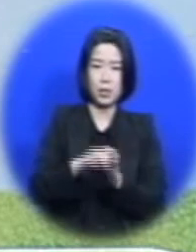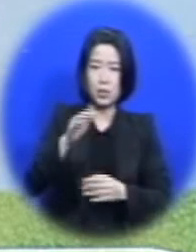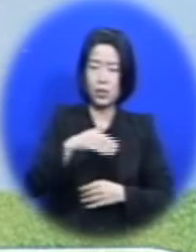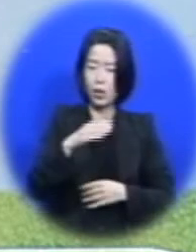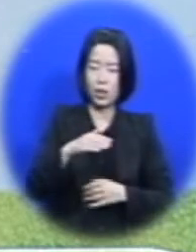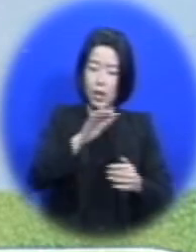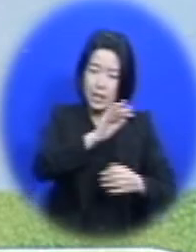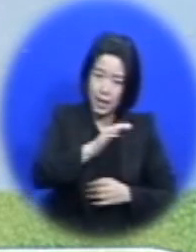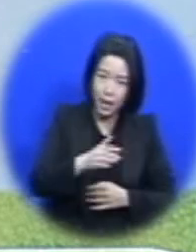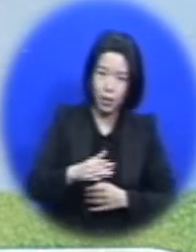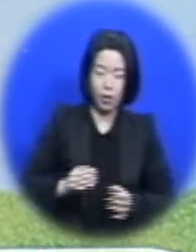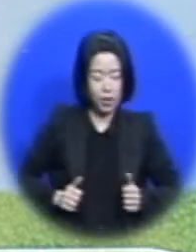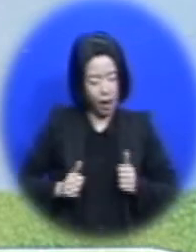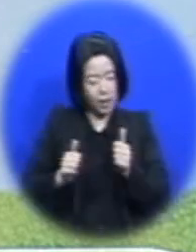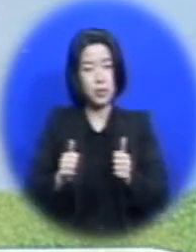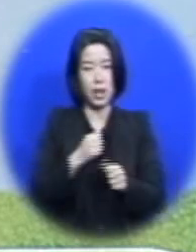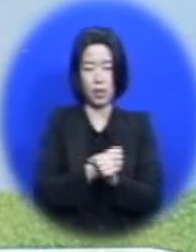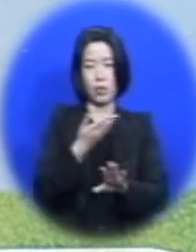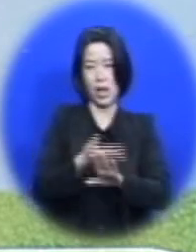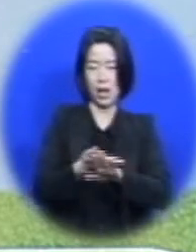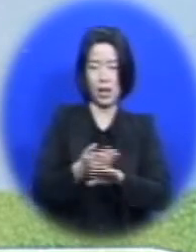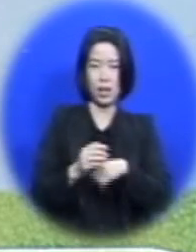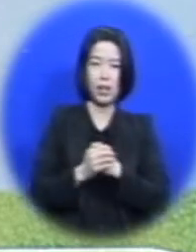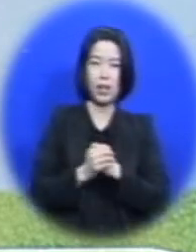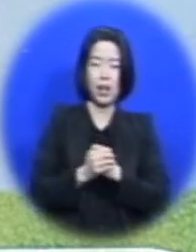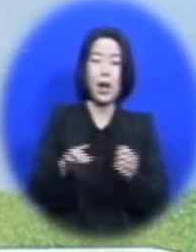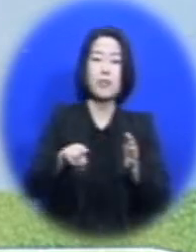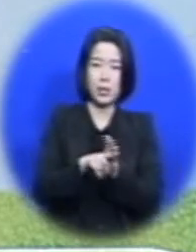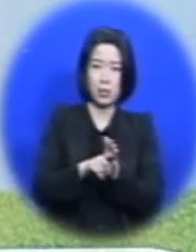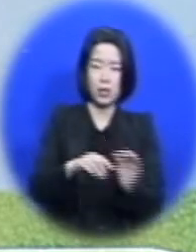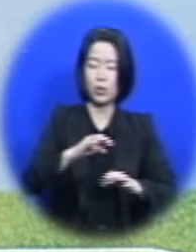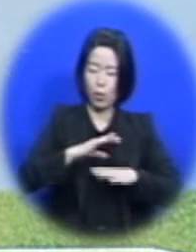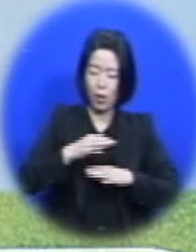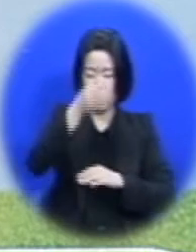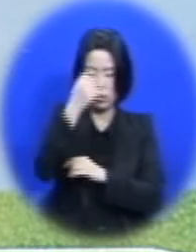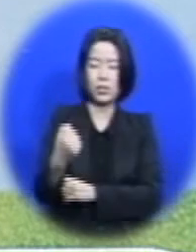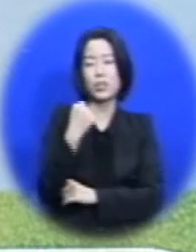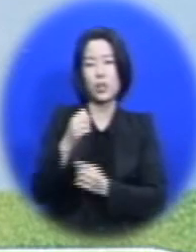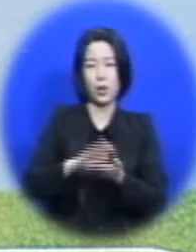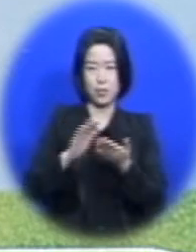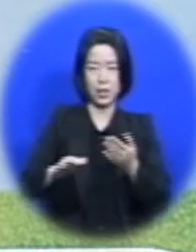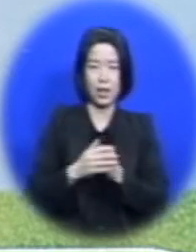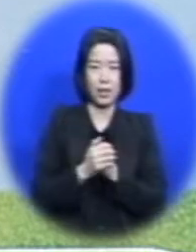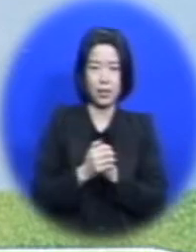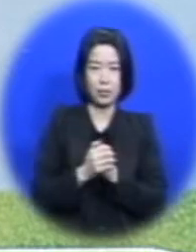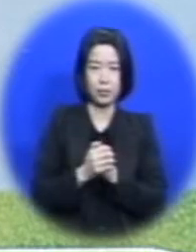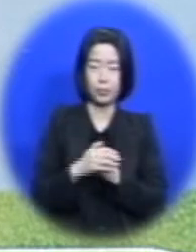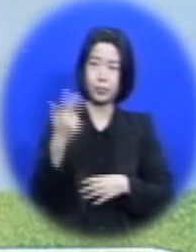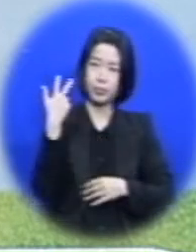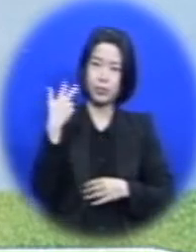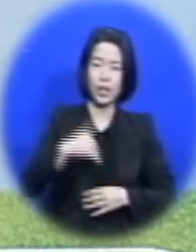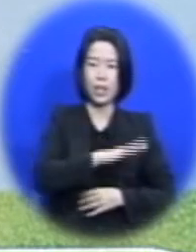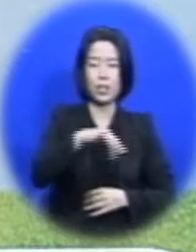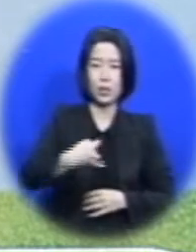착한거 나 성실한 것과 달라요 믿음은 놀라운 능력입니다 지난주 가는